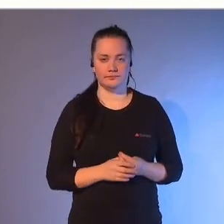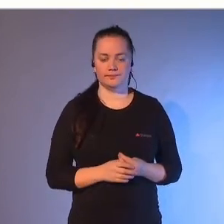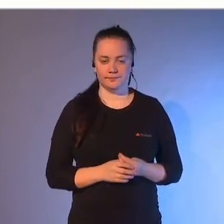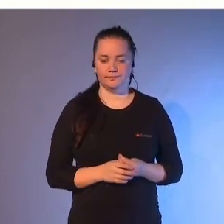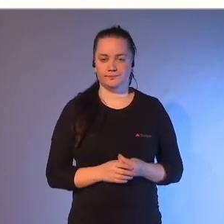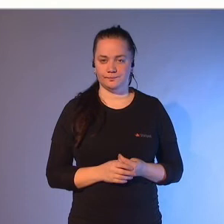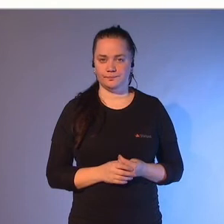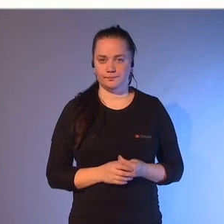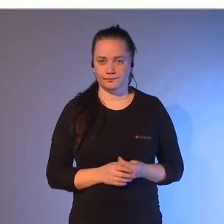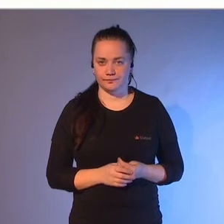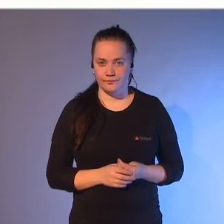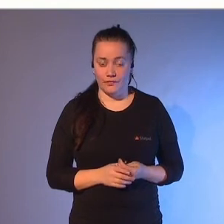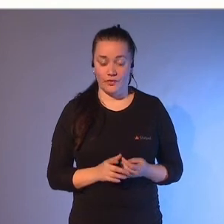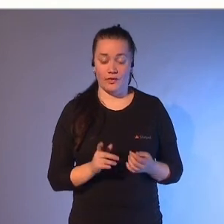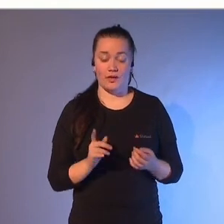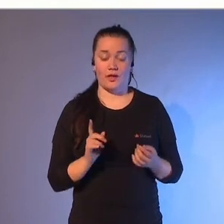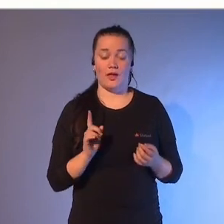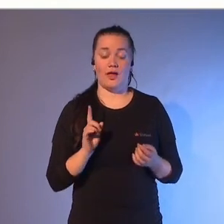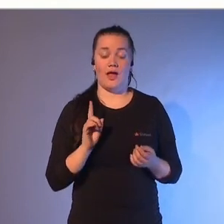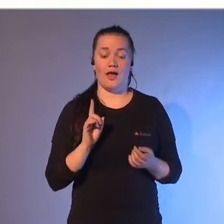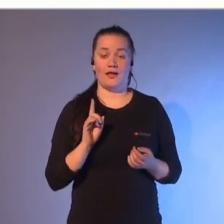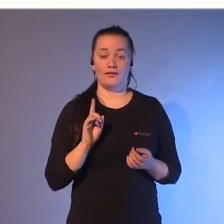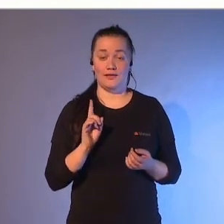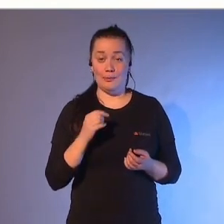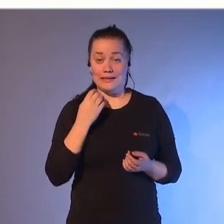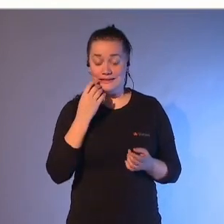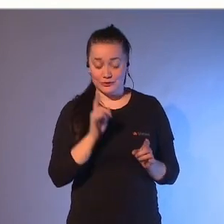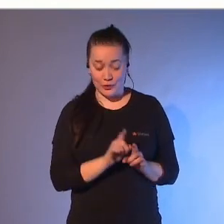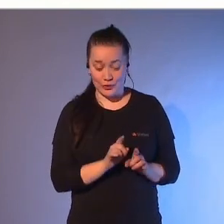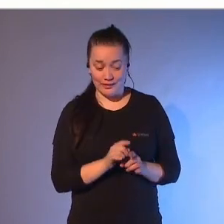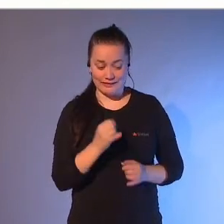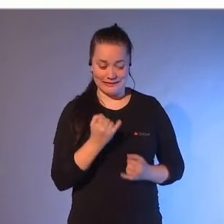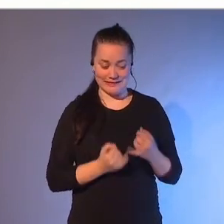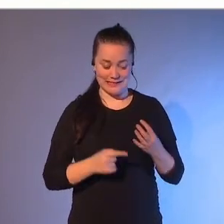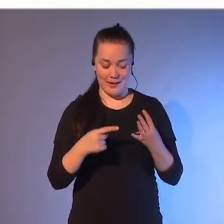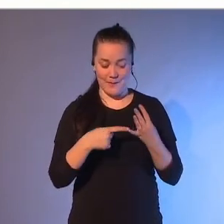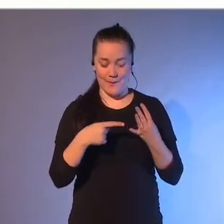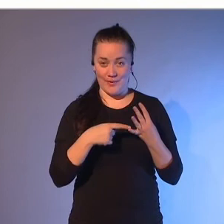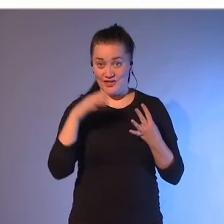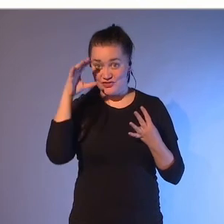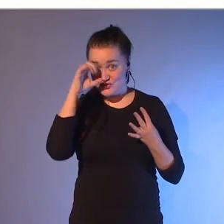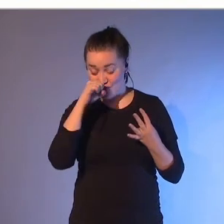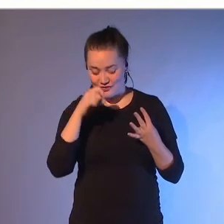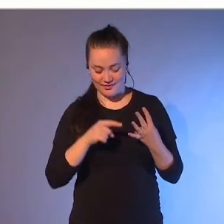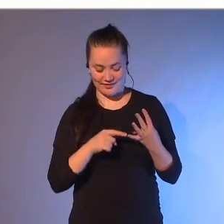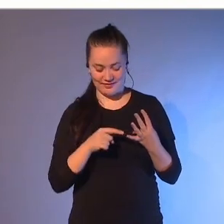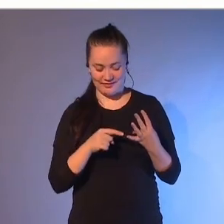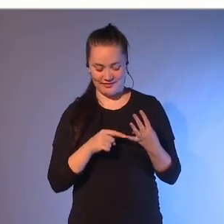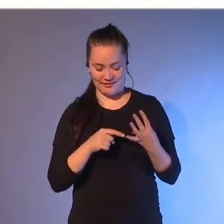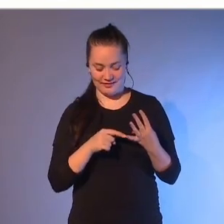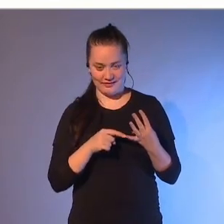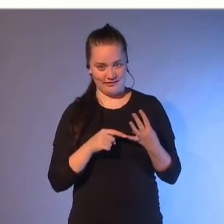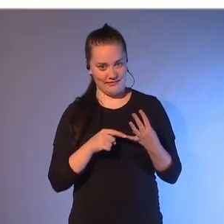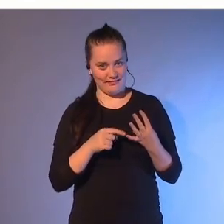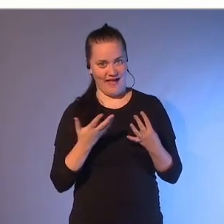Og da det jo I hvert fall sånn at det siste punktet, søvn, fortsatt ganske